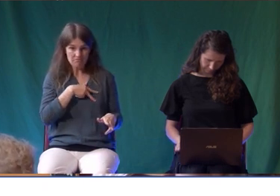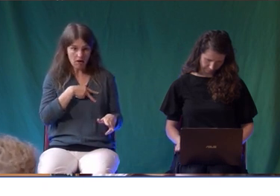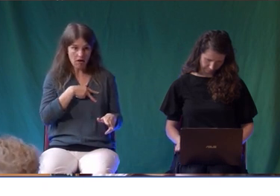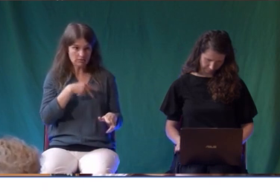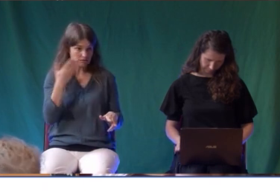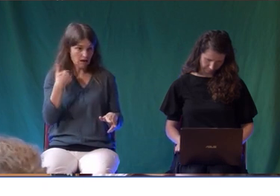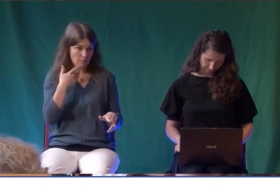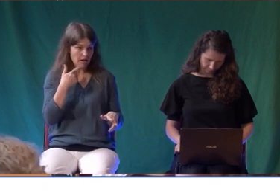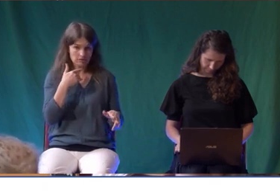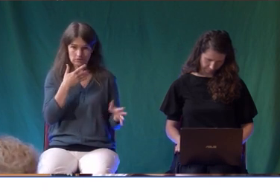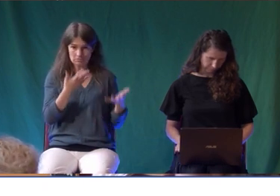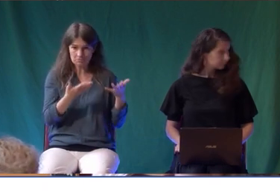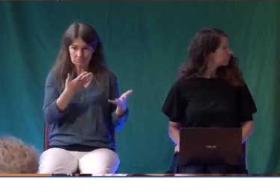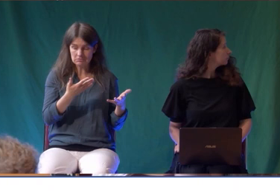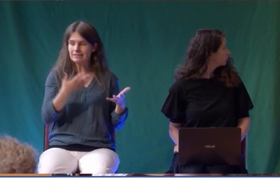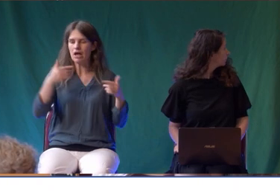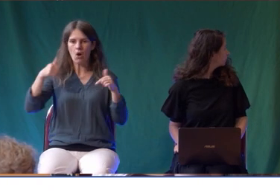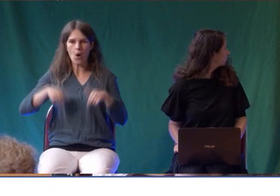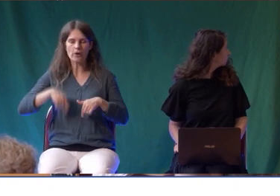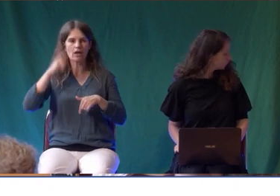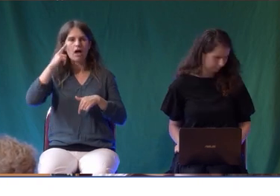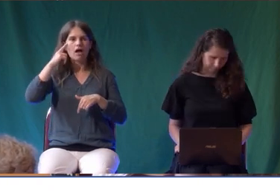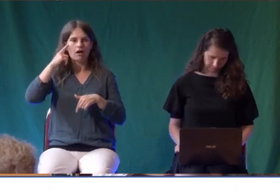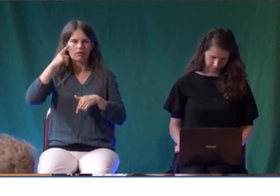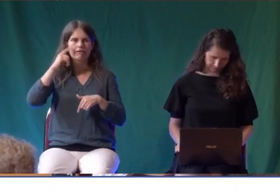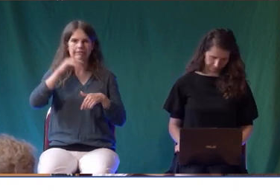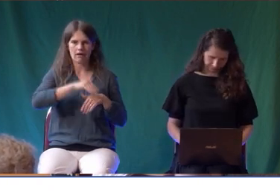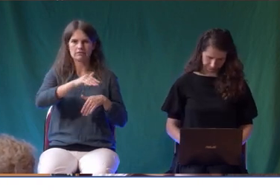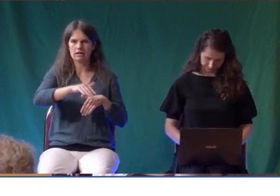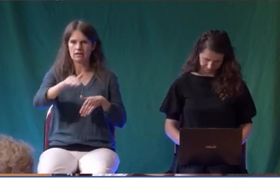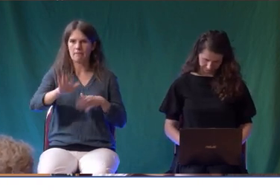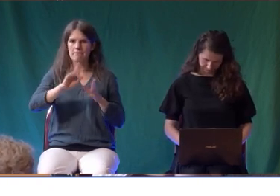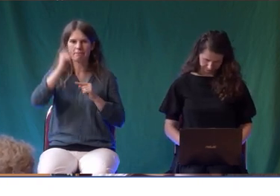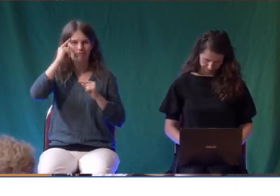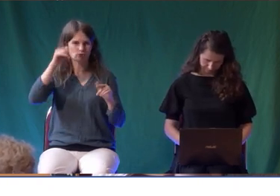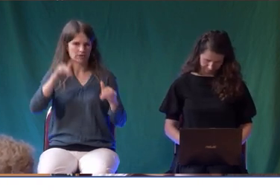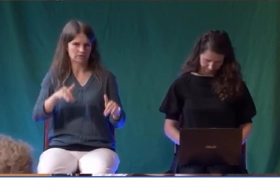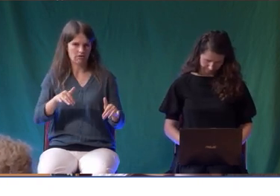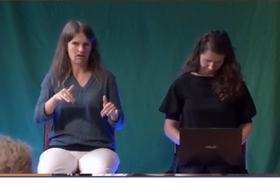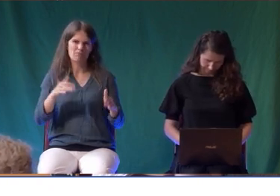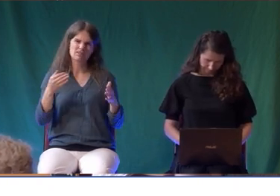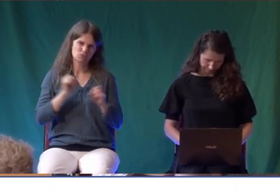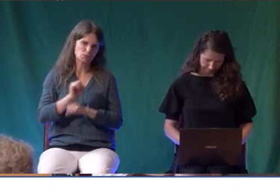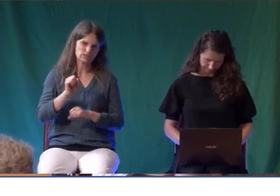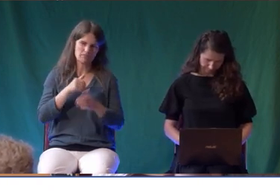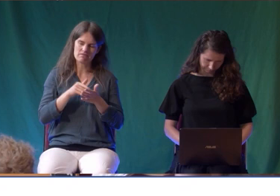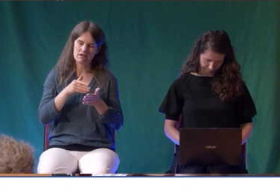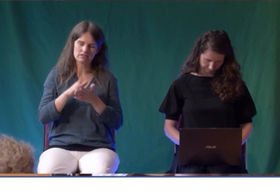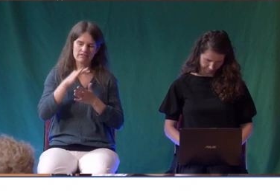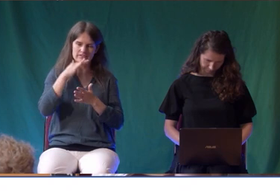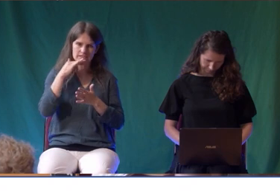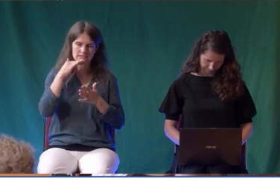Eltern mit Behinderung aber es ist noch viel zu tun es ist noch ein weiter Weg damit wird das